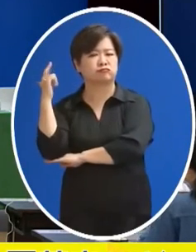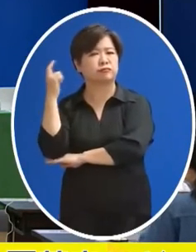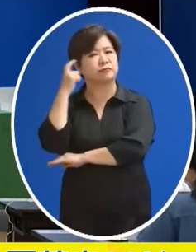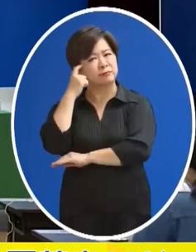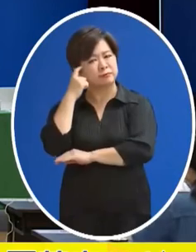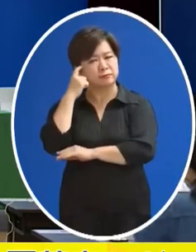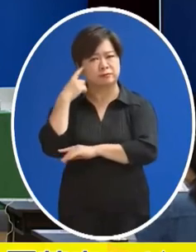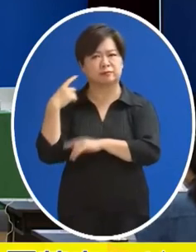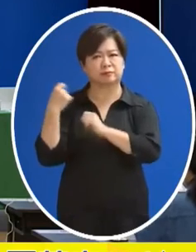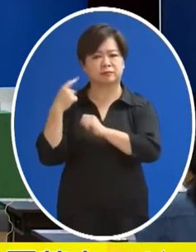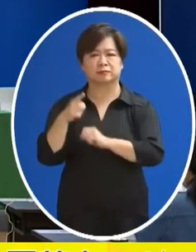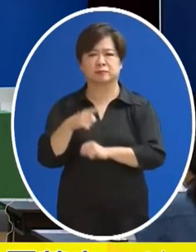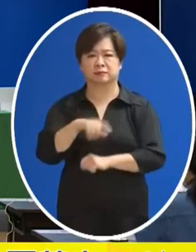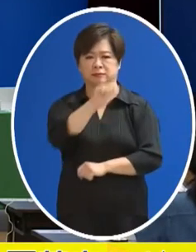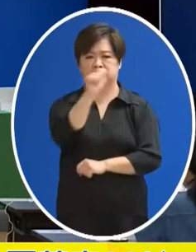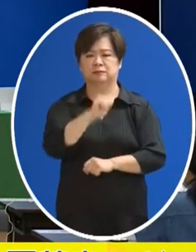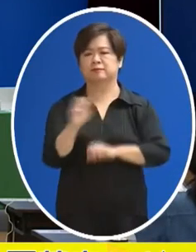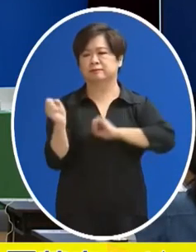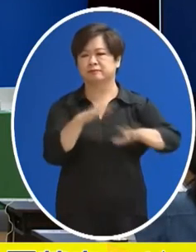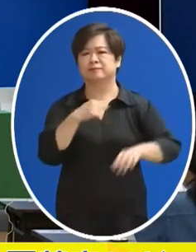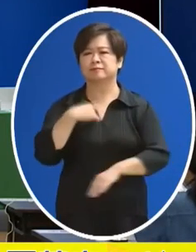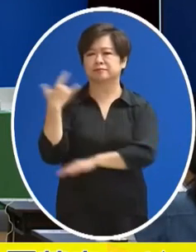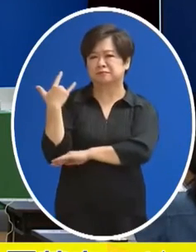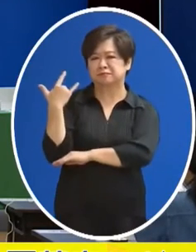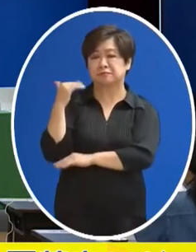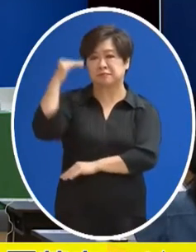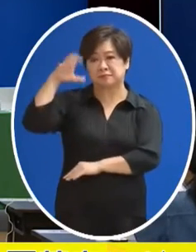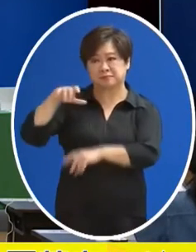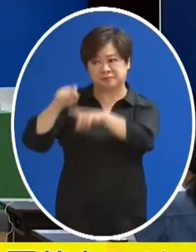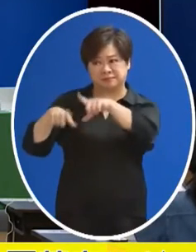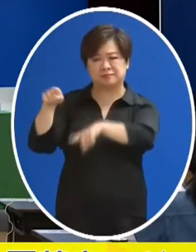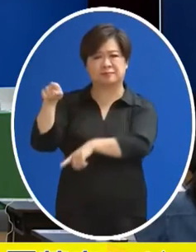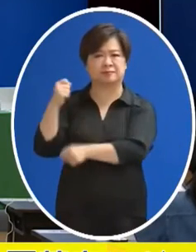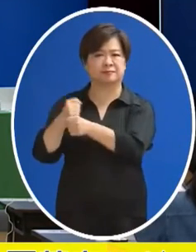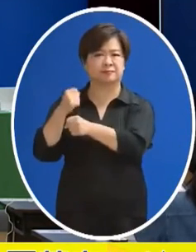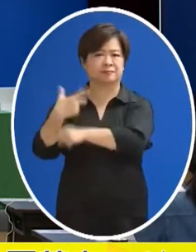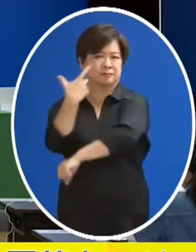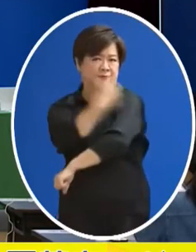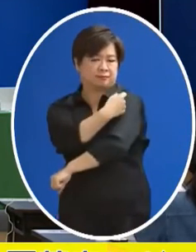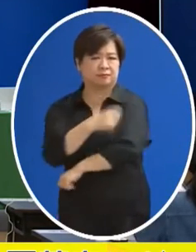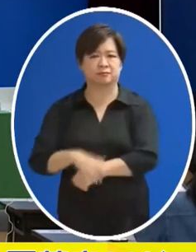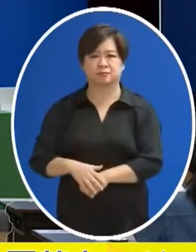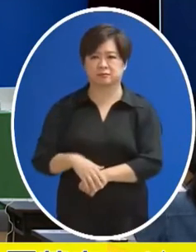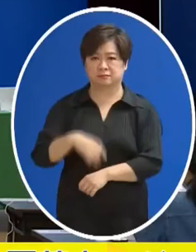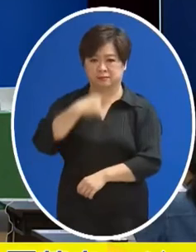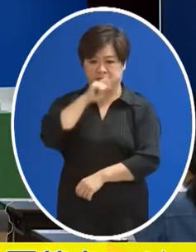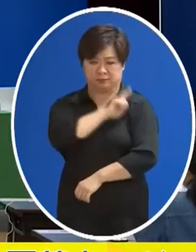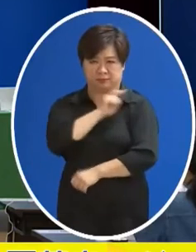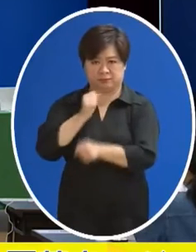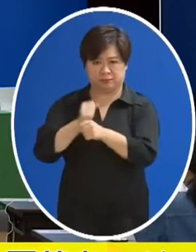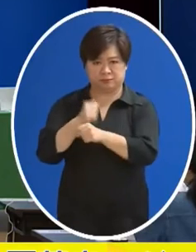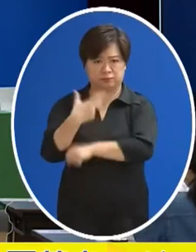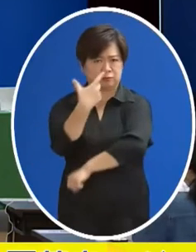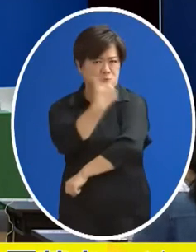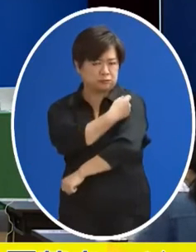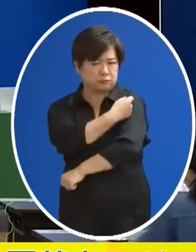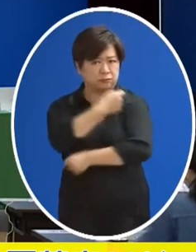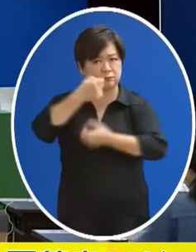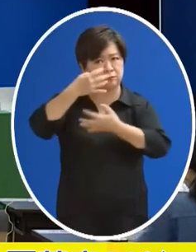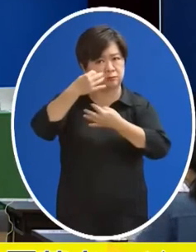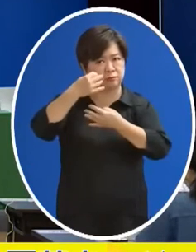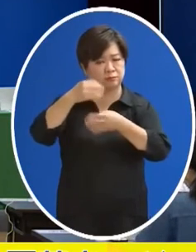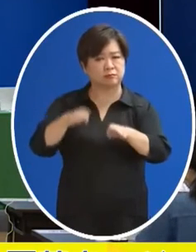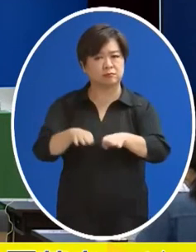近期有人放弃打 AZ 就是要打高端这样子。那对于国产疫苗现在的，比如说什么时候会放